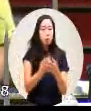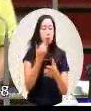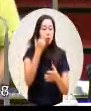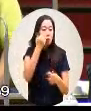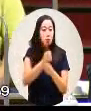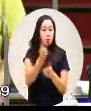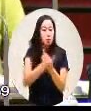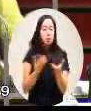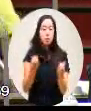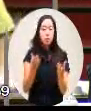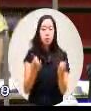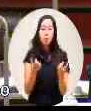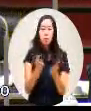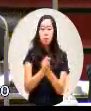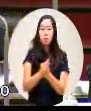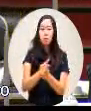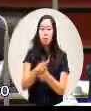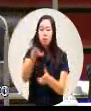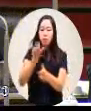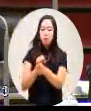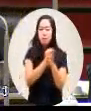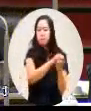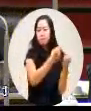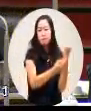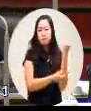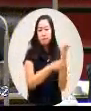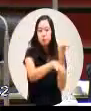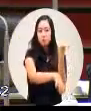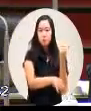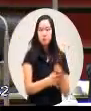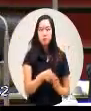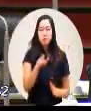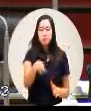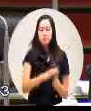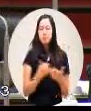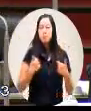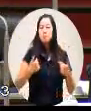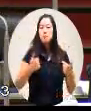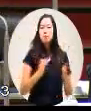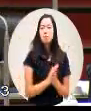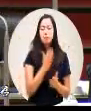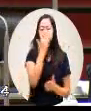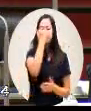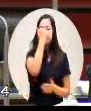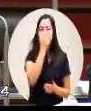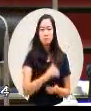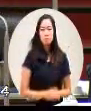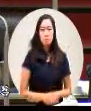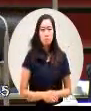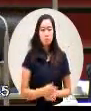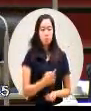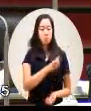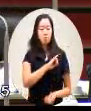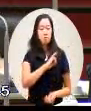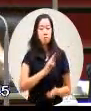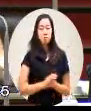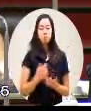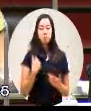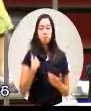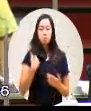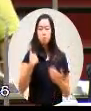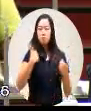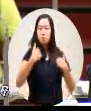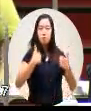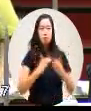生。这保护这消防，目中无人，唯我独尊。我伫